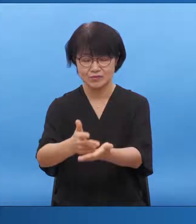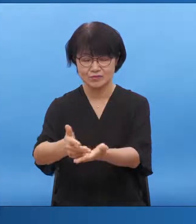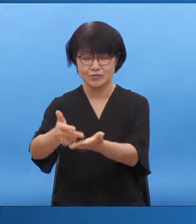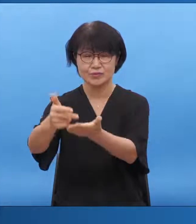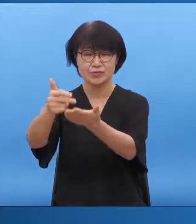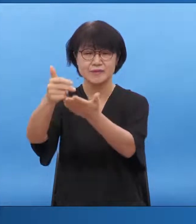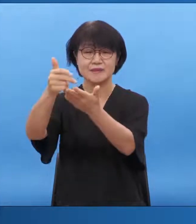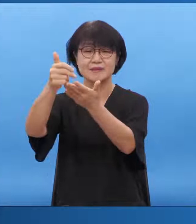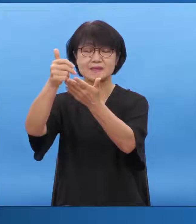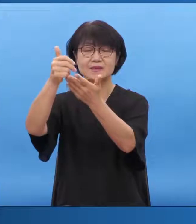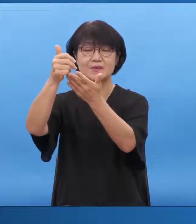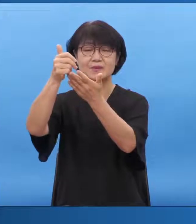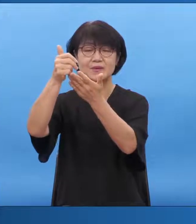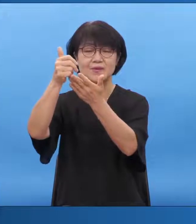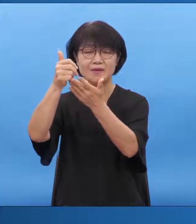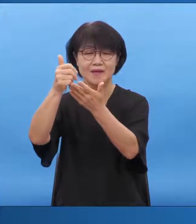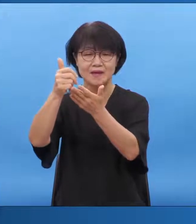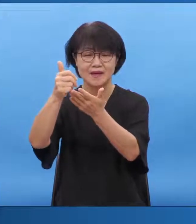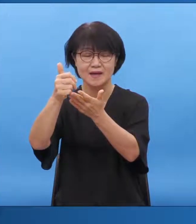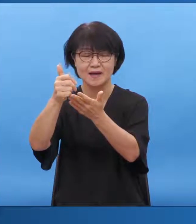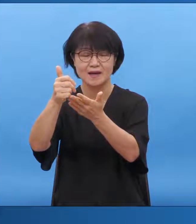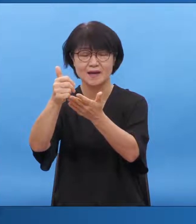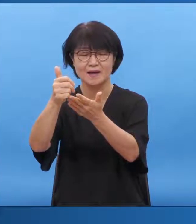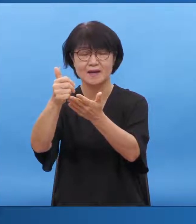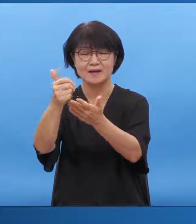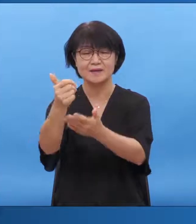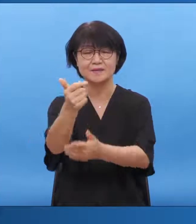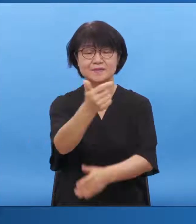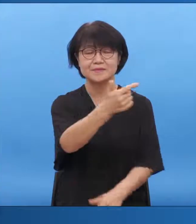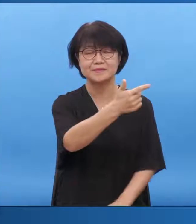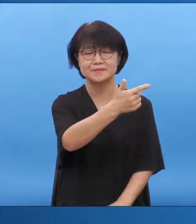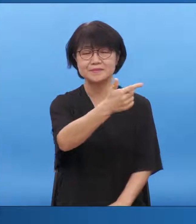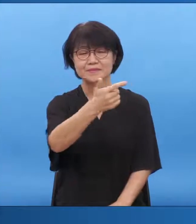능력의 주시로다.